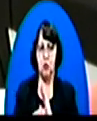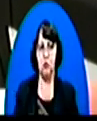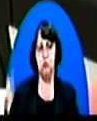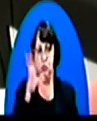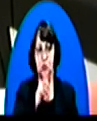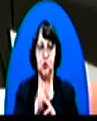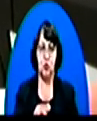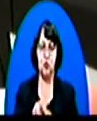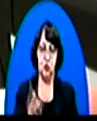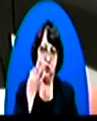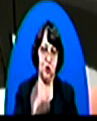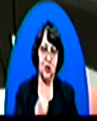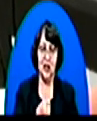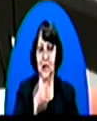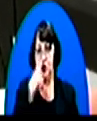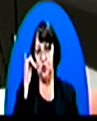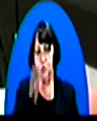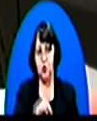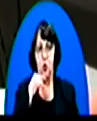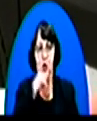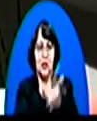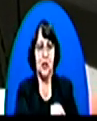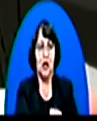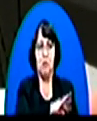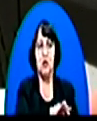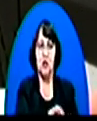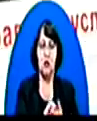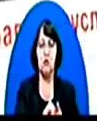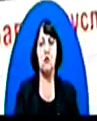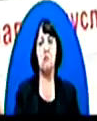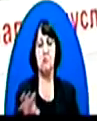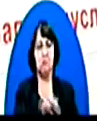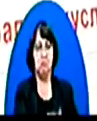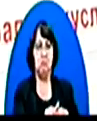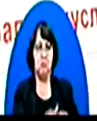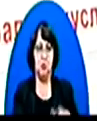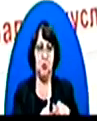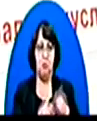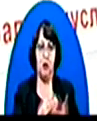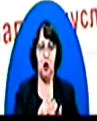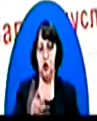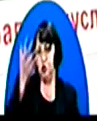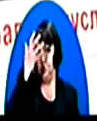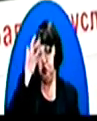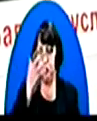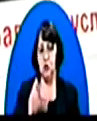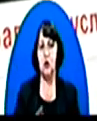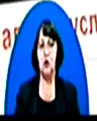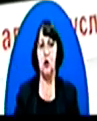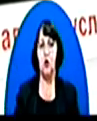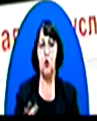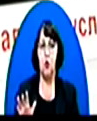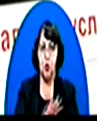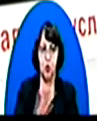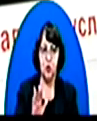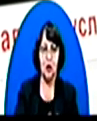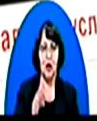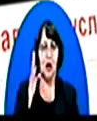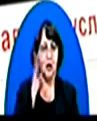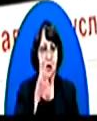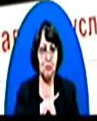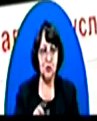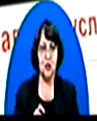үйл ажиллагаанд ч хятадын улаан загалмай нийгэмлэг бид нарт тусалж байна. Түр засаг маань маш их дор үйтэй арга хэмжээ одоо